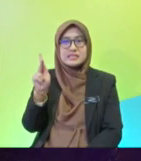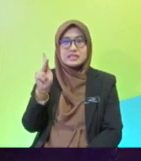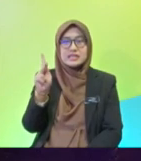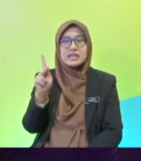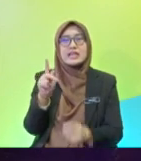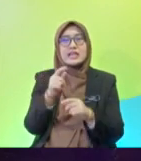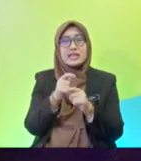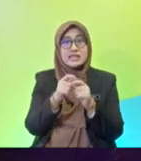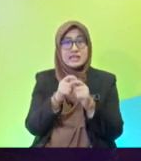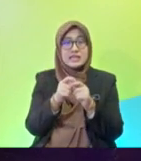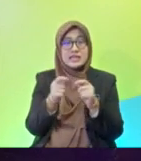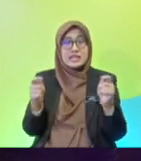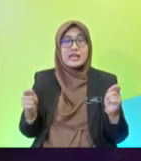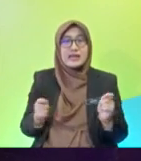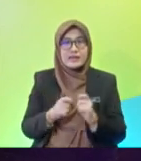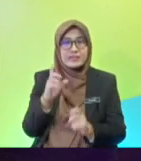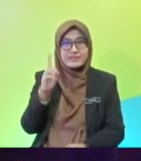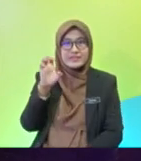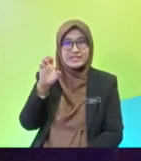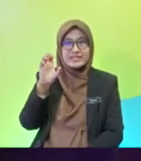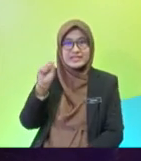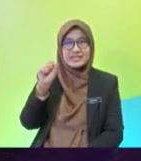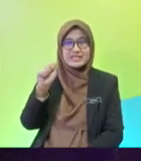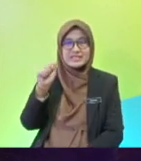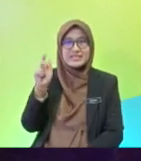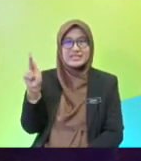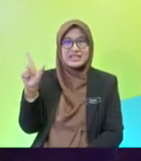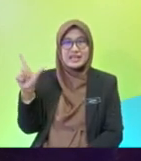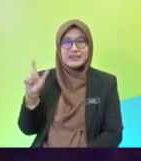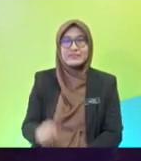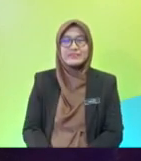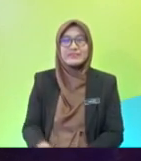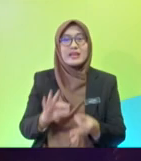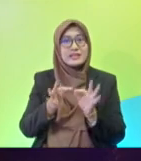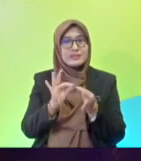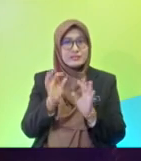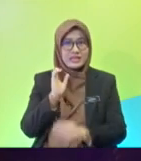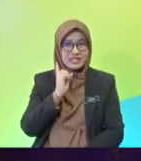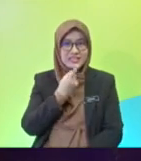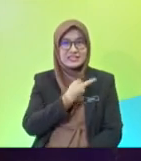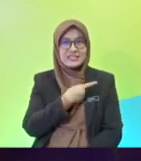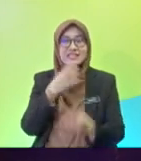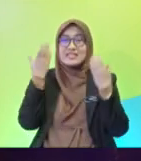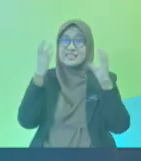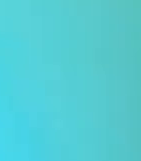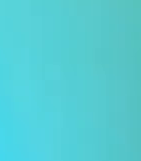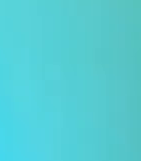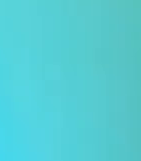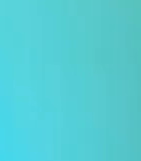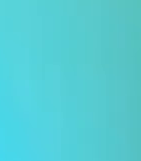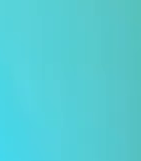Desa Kuala Lumpur dan hari ini kita ketemu dengan jurubase gitu jadi gua Amira Huda Muhammad Ameh daripada